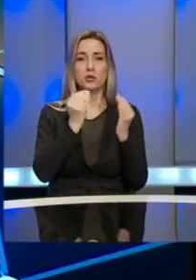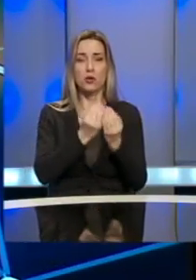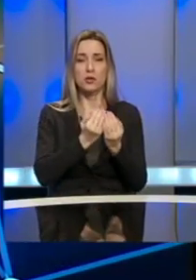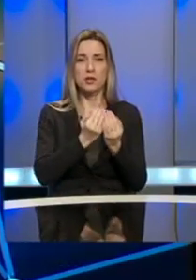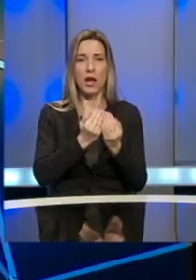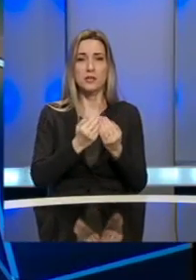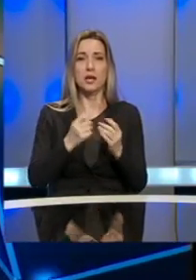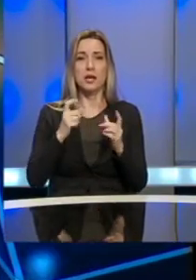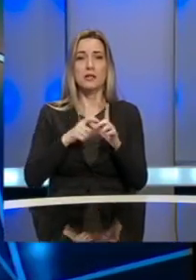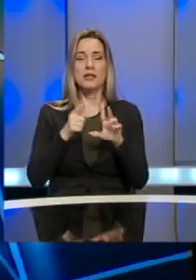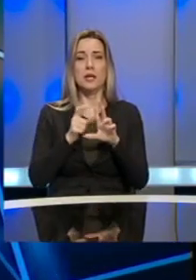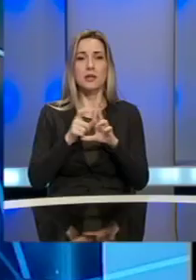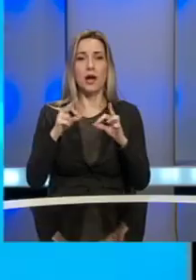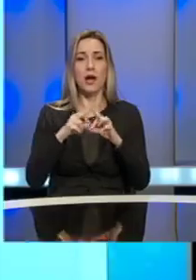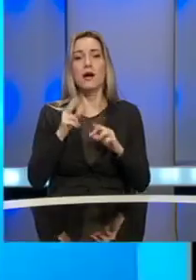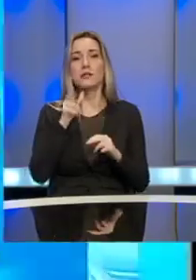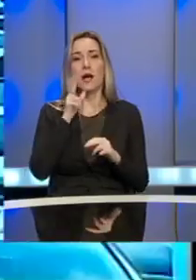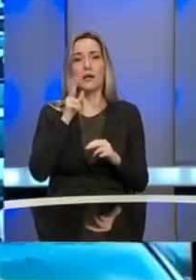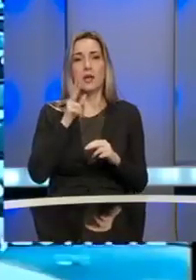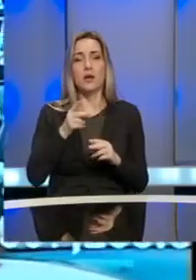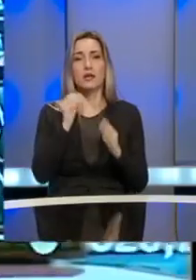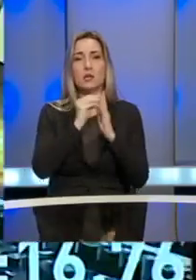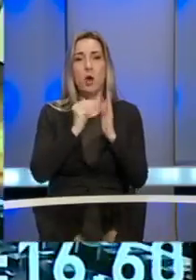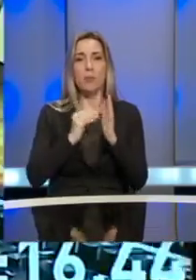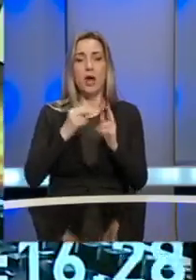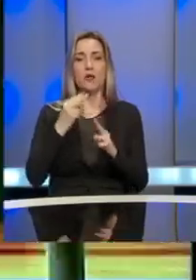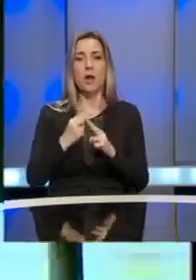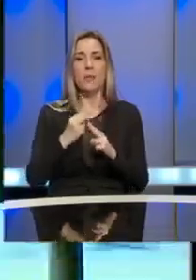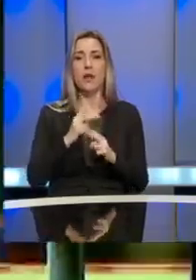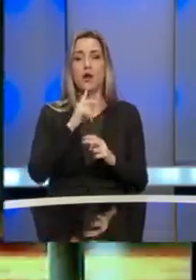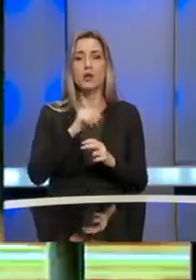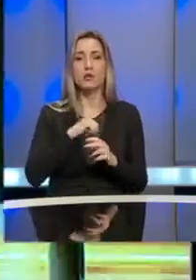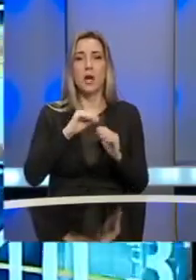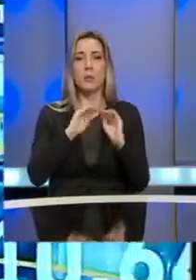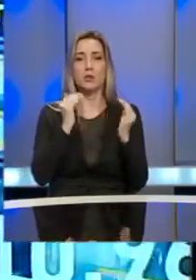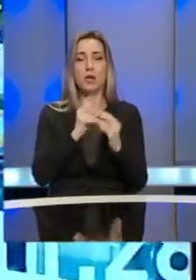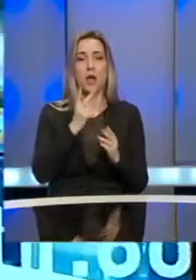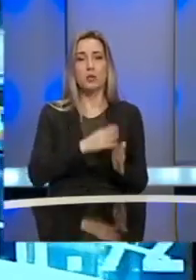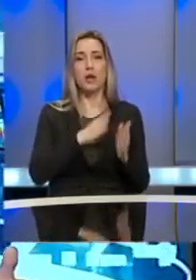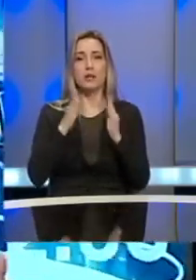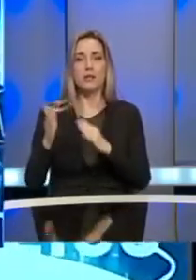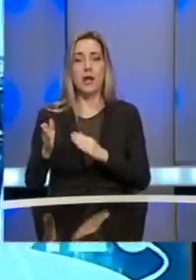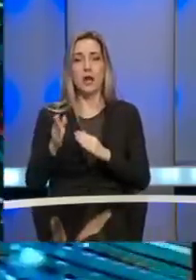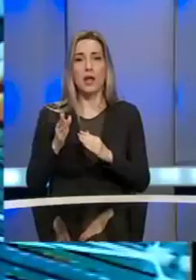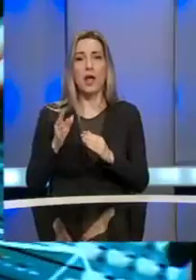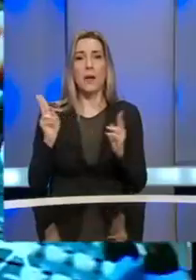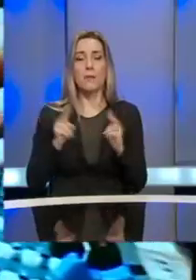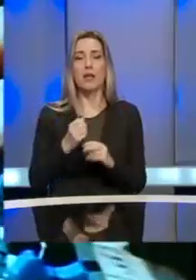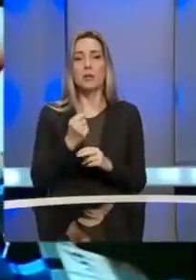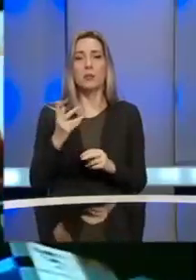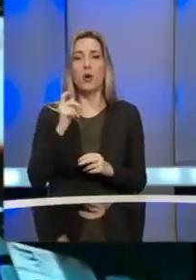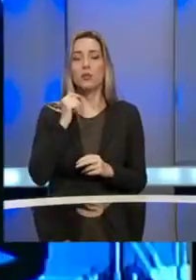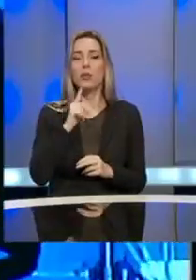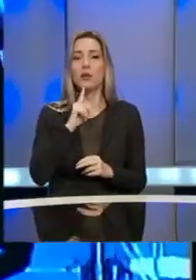akcije zahtjeva da se objave imena ljudi koji su u samoizolaciji. S druge strane, postoji jedna struja, doduše manji broj ljudi